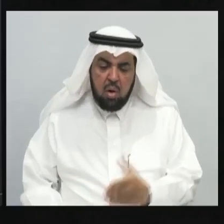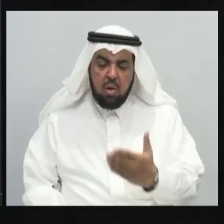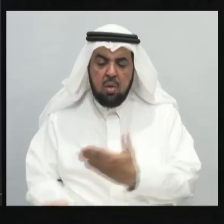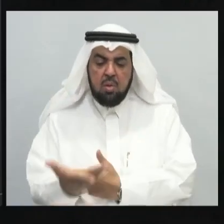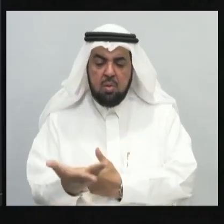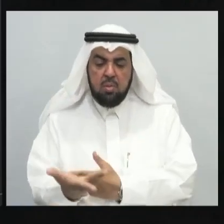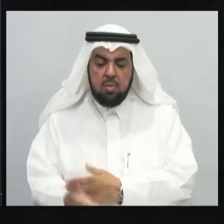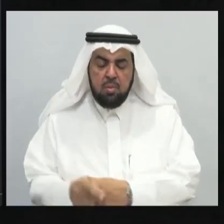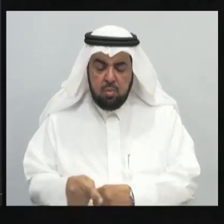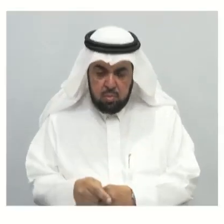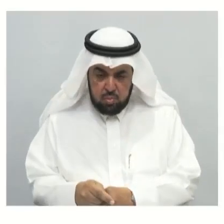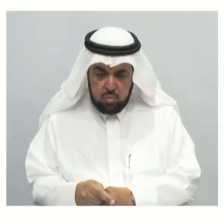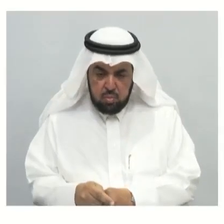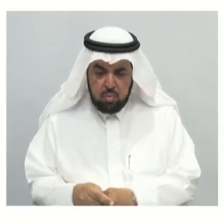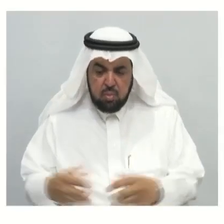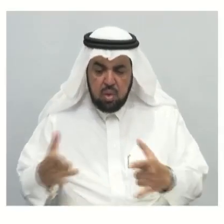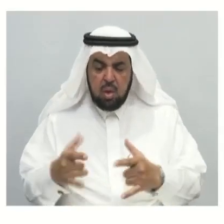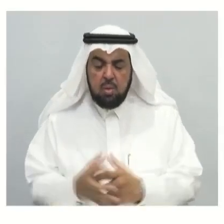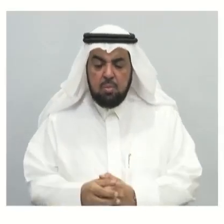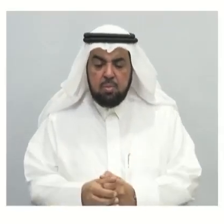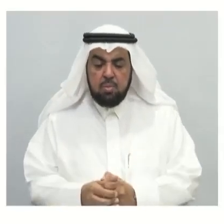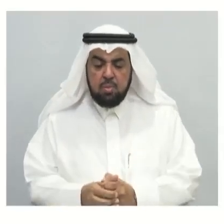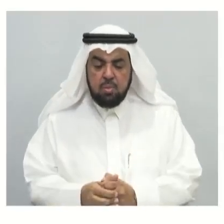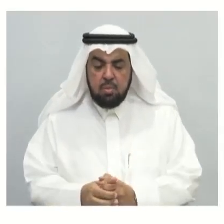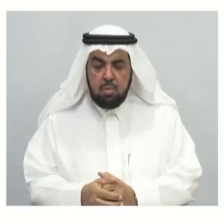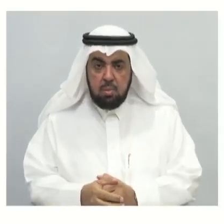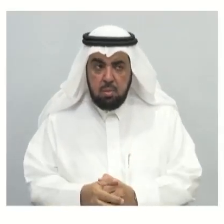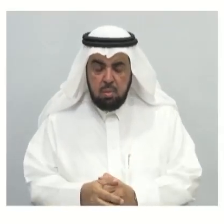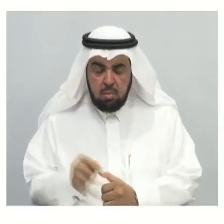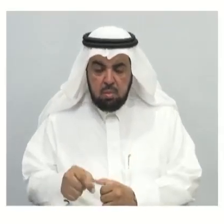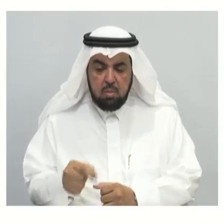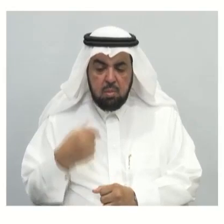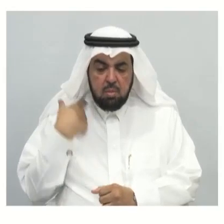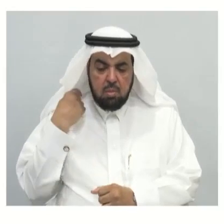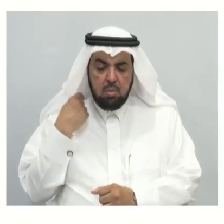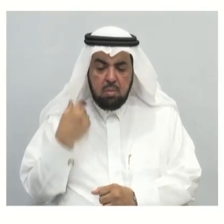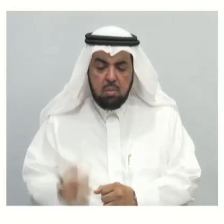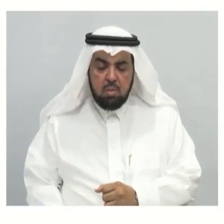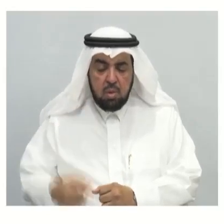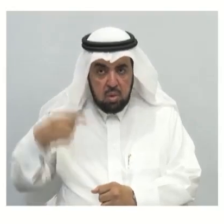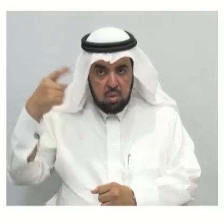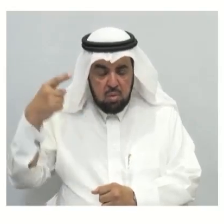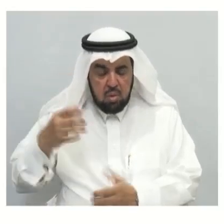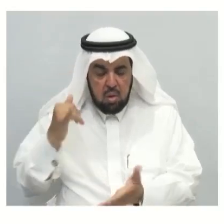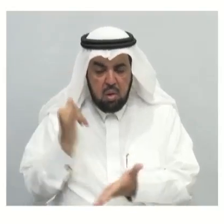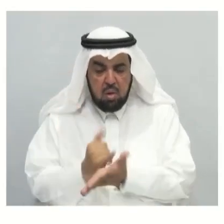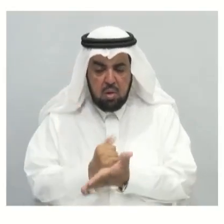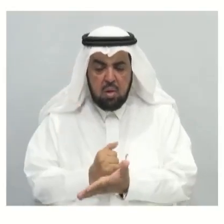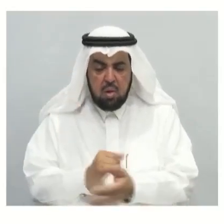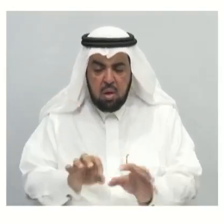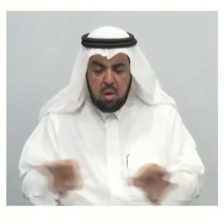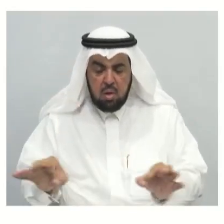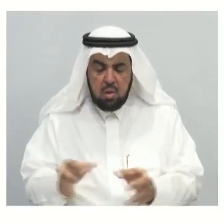عن هذه الحرب اذا هنا كانت النواه او الفكره الاساسيه التي